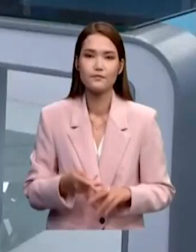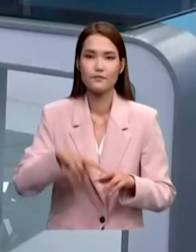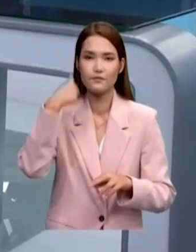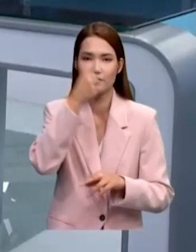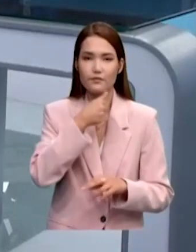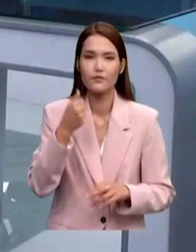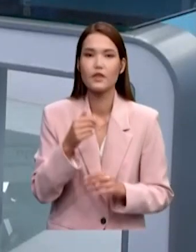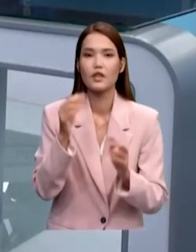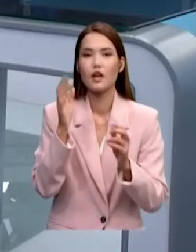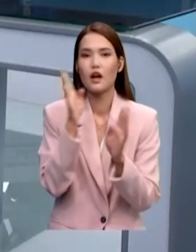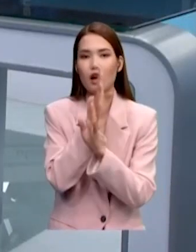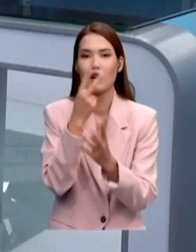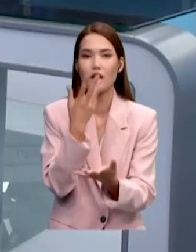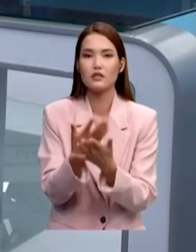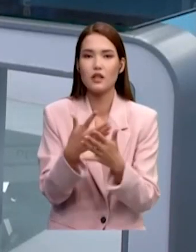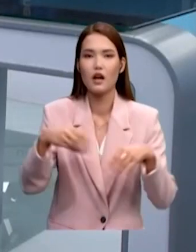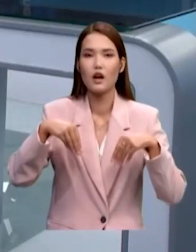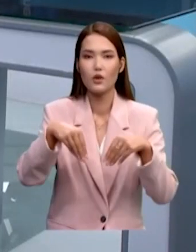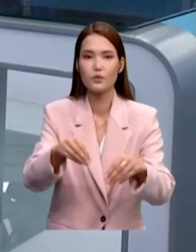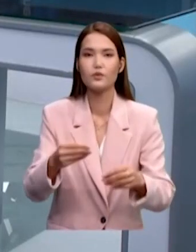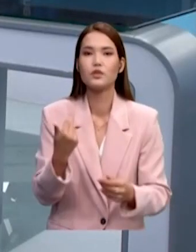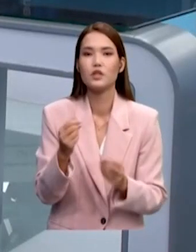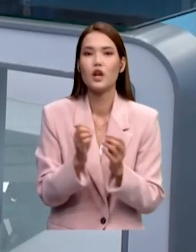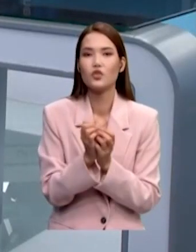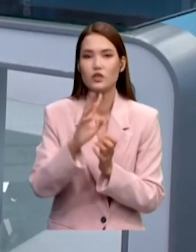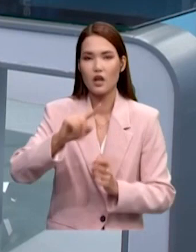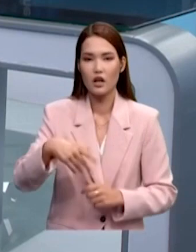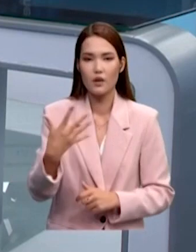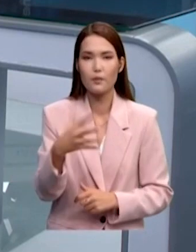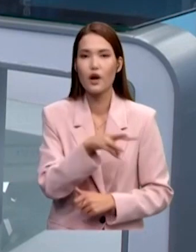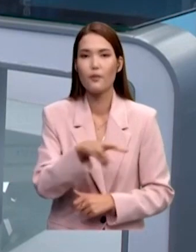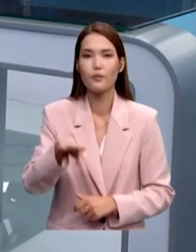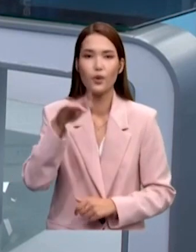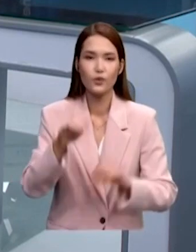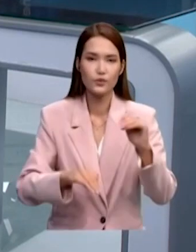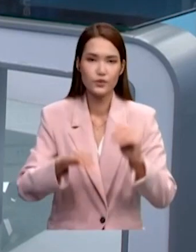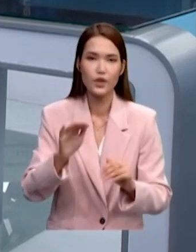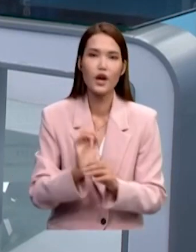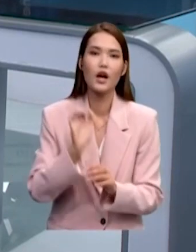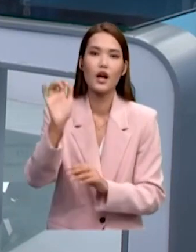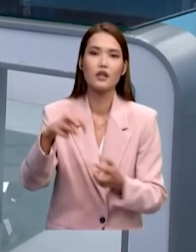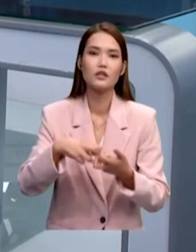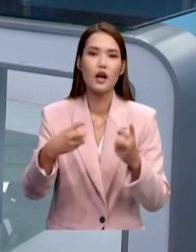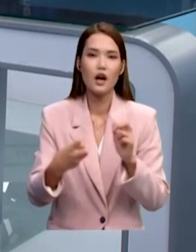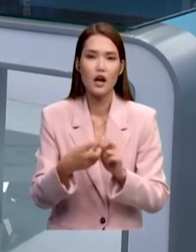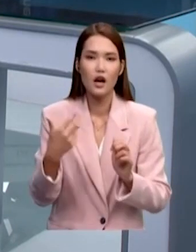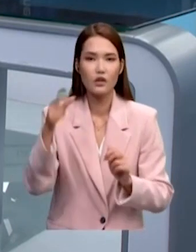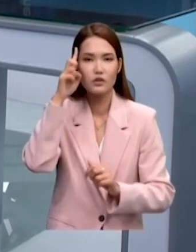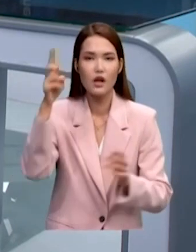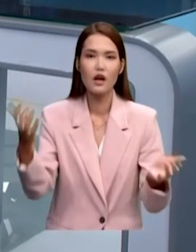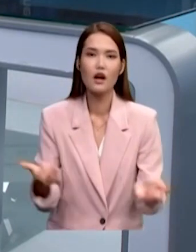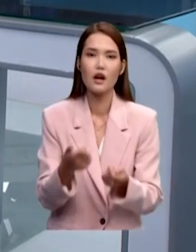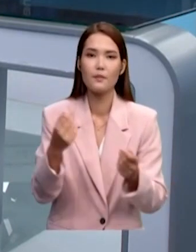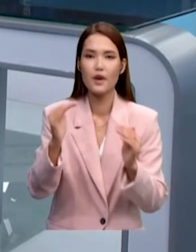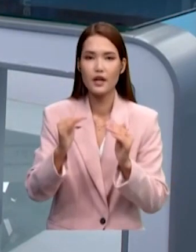В этом году аграрии прогнозируют урожай пшеницы на уровне 14,5 миллионов тонн. При этом с экспортом у них проблемы. Объем господдержки в разы